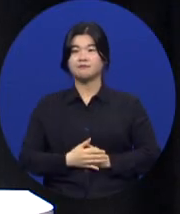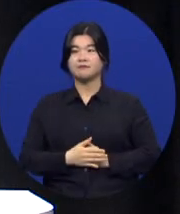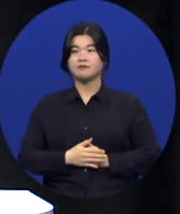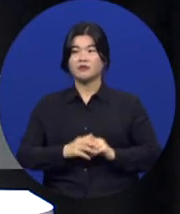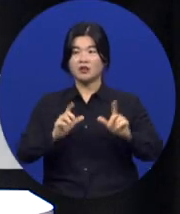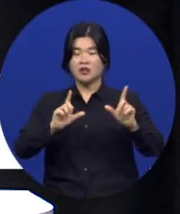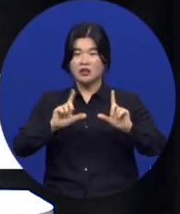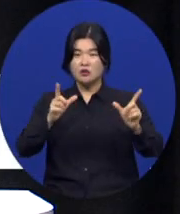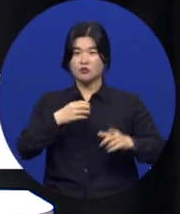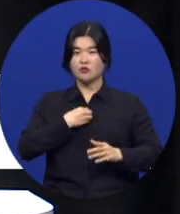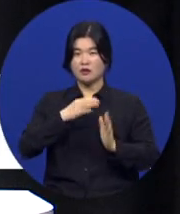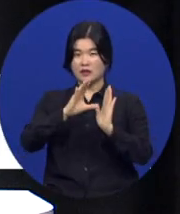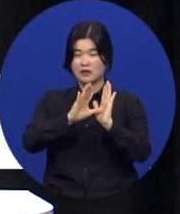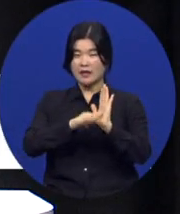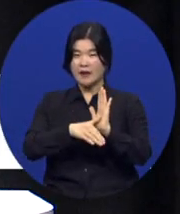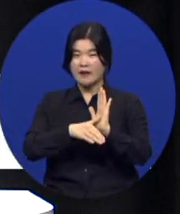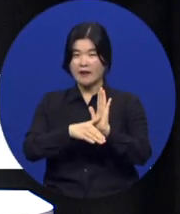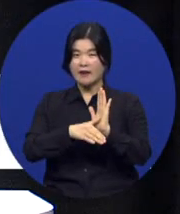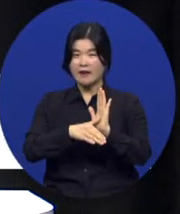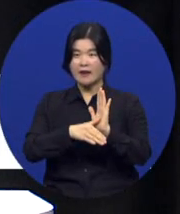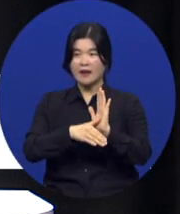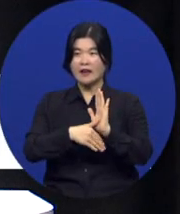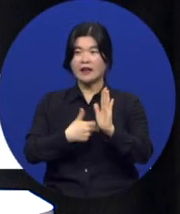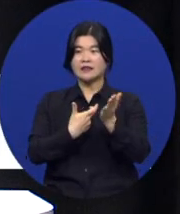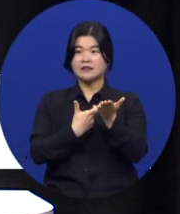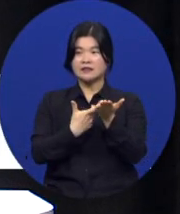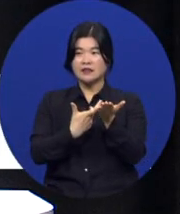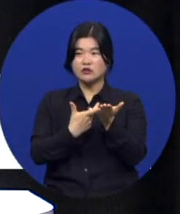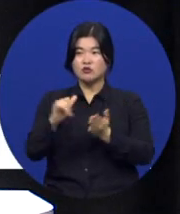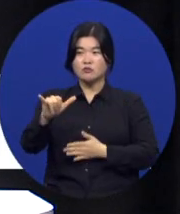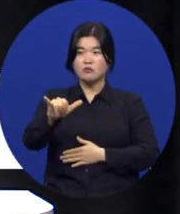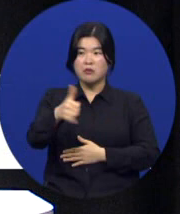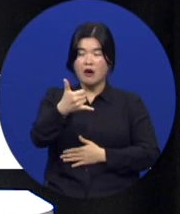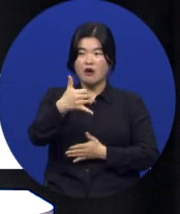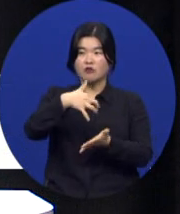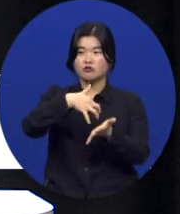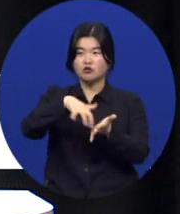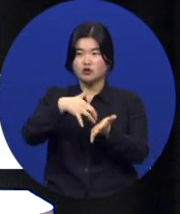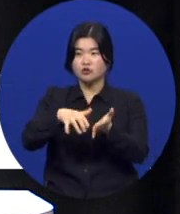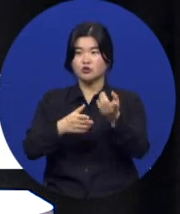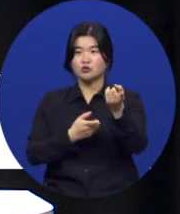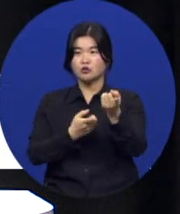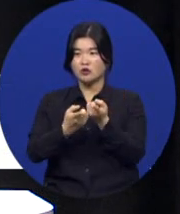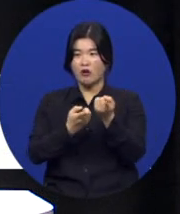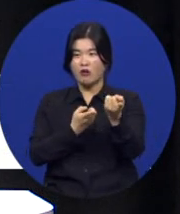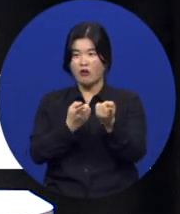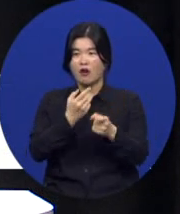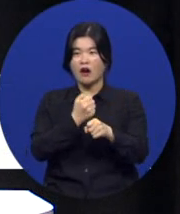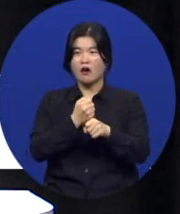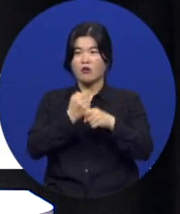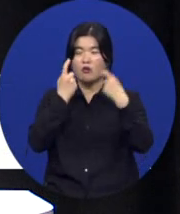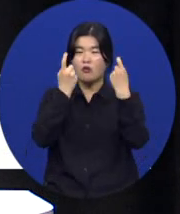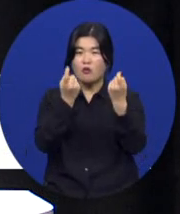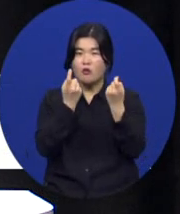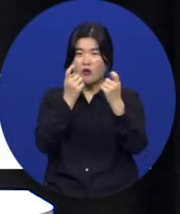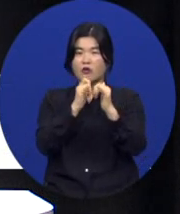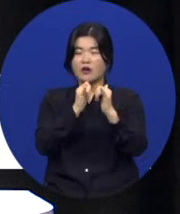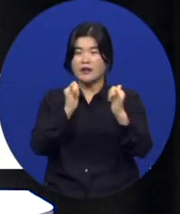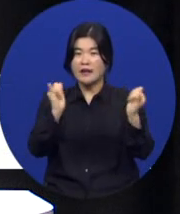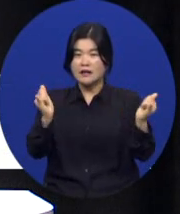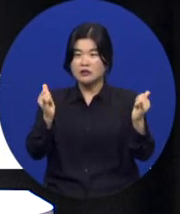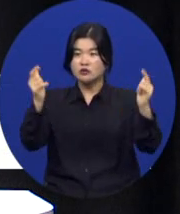기우 일이 분야에서 제주 노선의 항공편을 항해술을 조절해서 관광객을